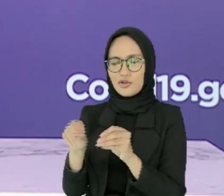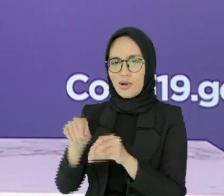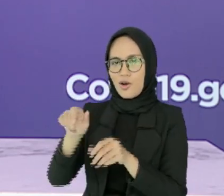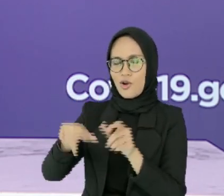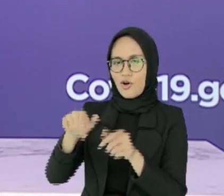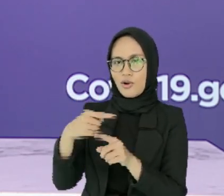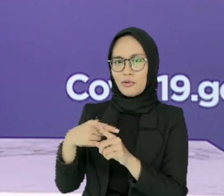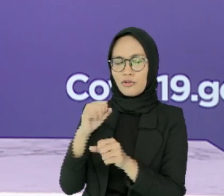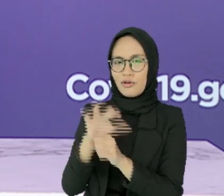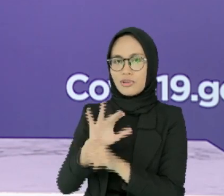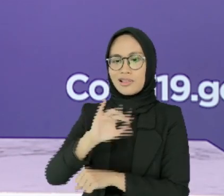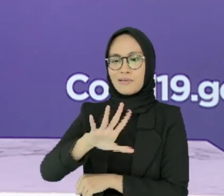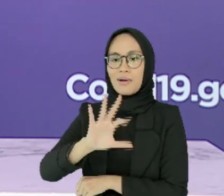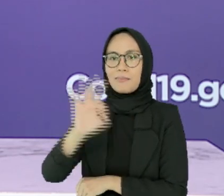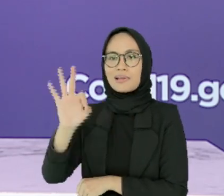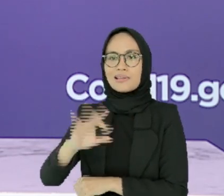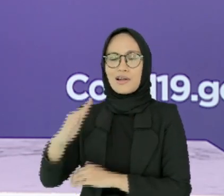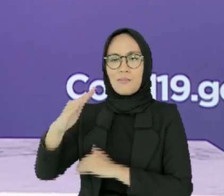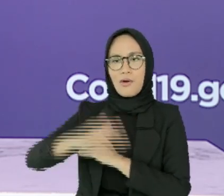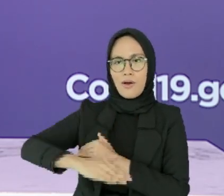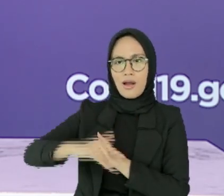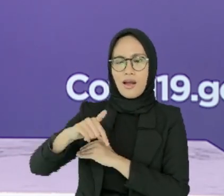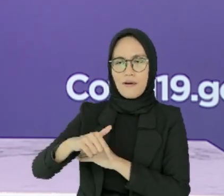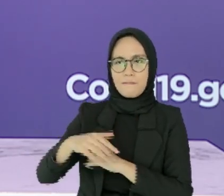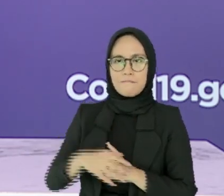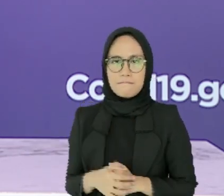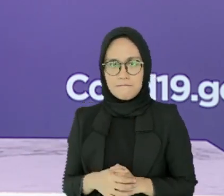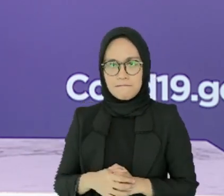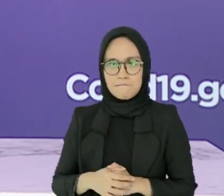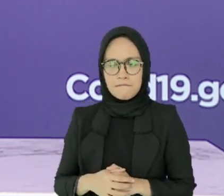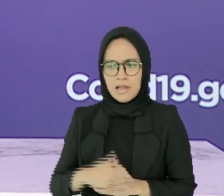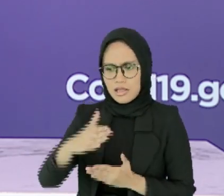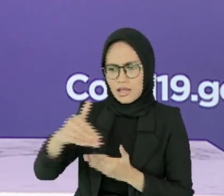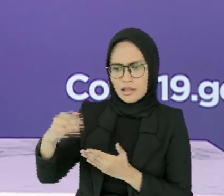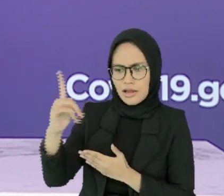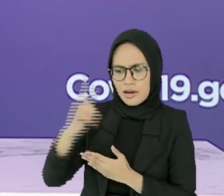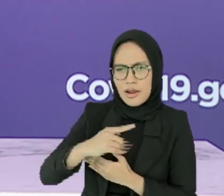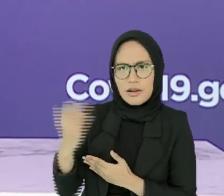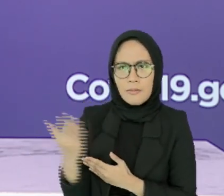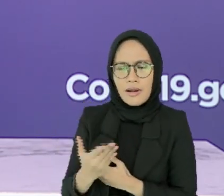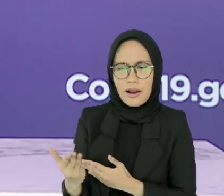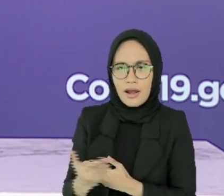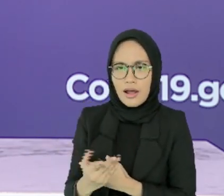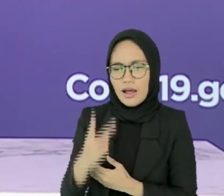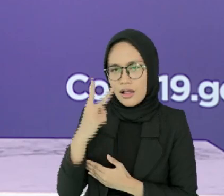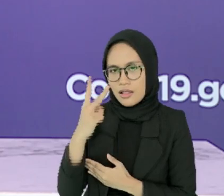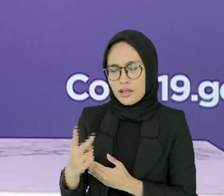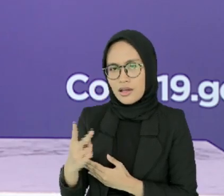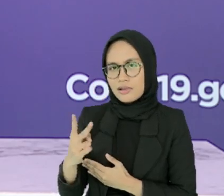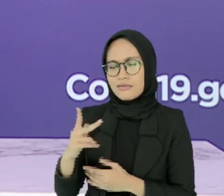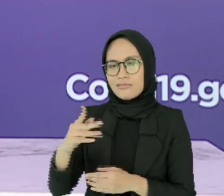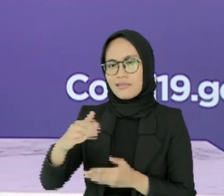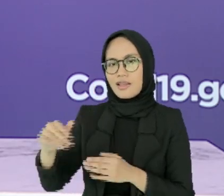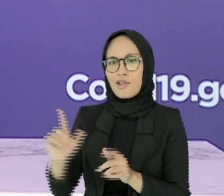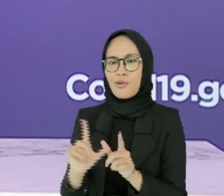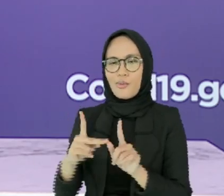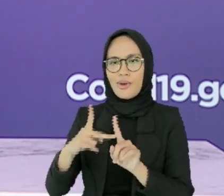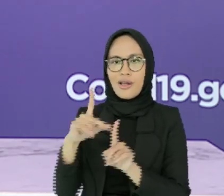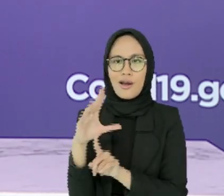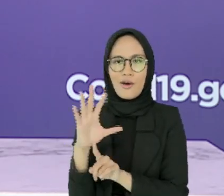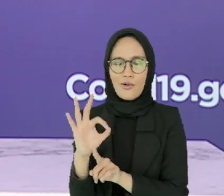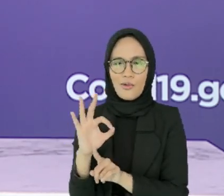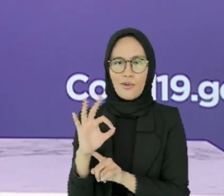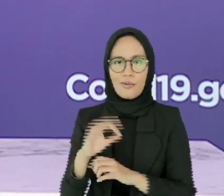dari lima persen didapatkan dari pedoman assessment oleh Who yaitu melihat laju penularan dan kapasitas sistem kesehatan